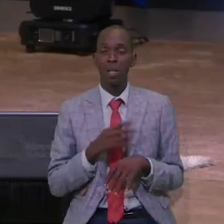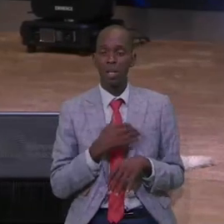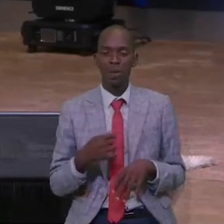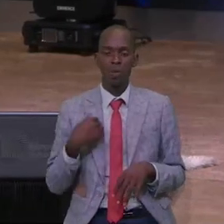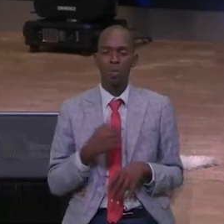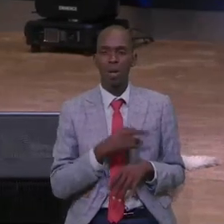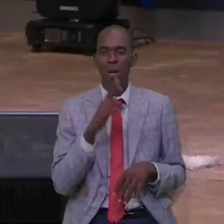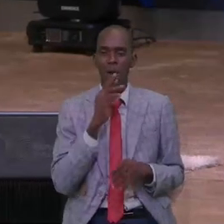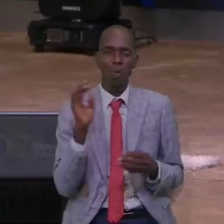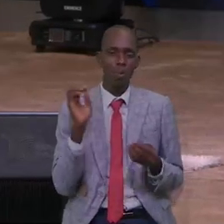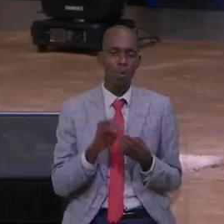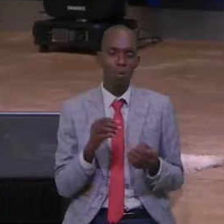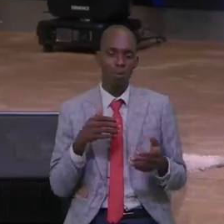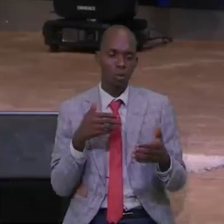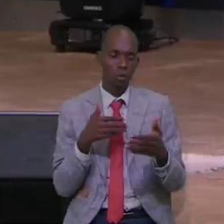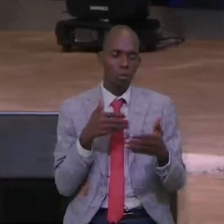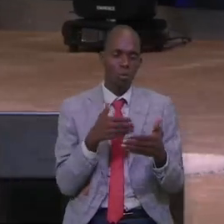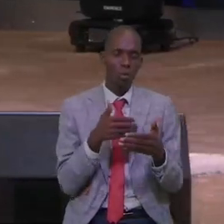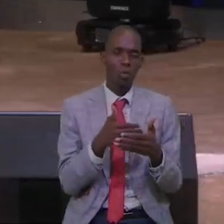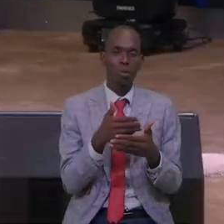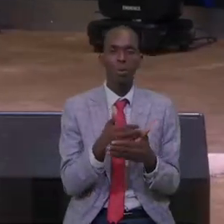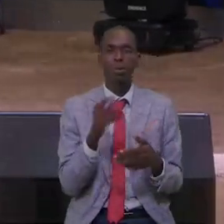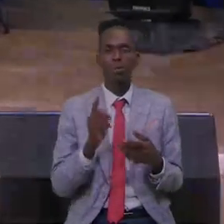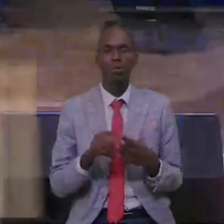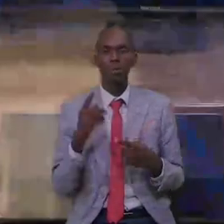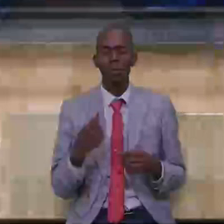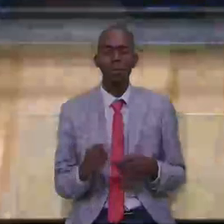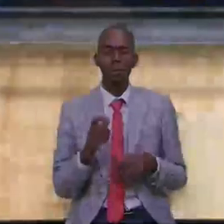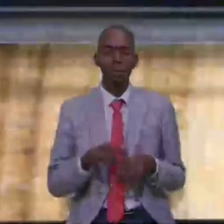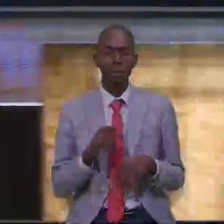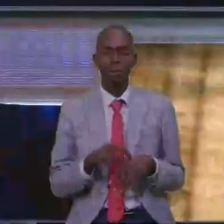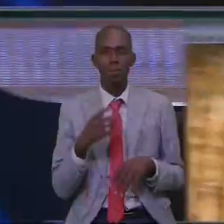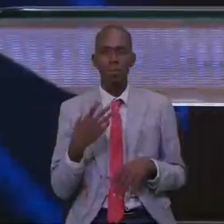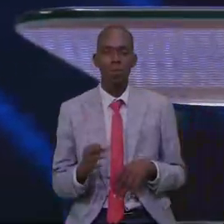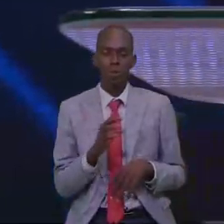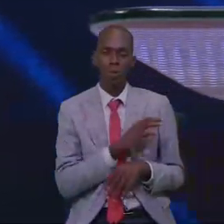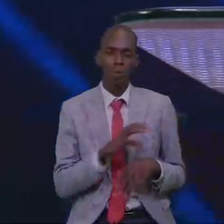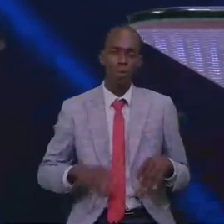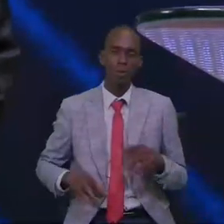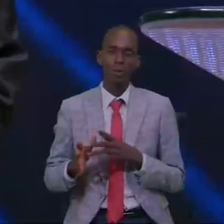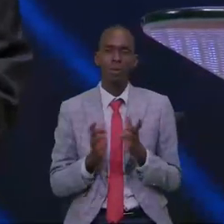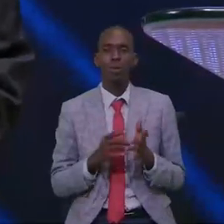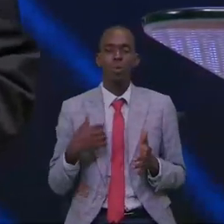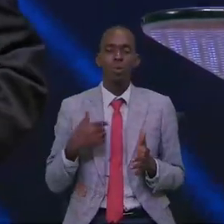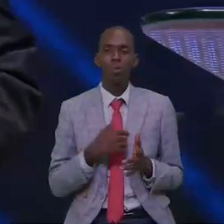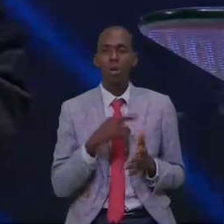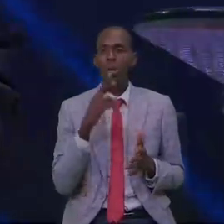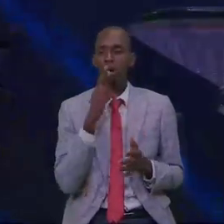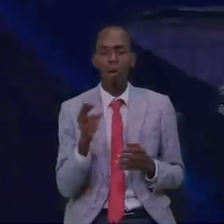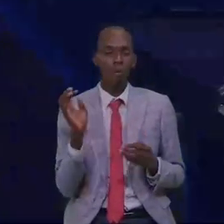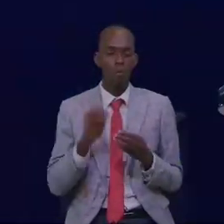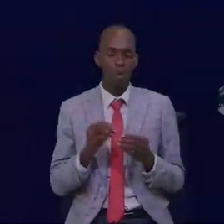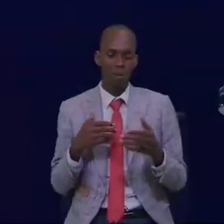dévastation, ce jour de ténèbres, ce jour terrible. Nous sommes plus proches qu'à l'époque de Daniel.